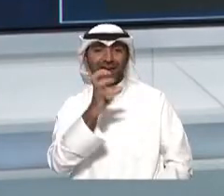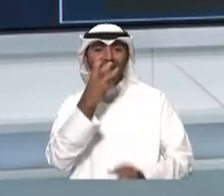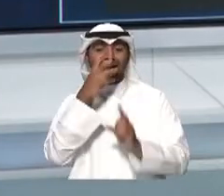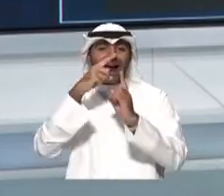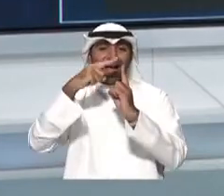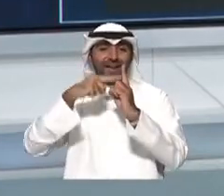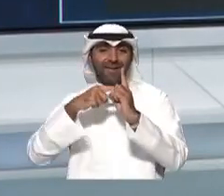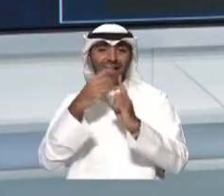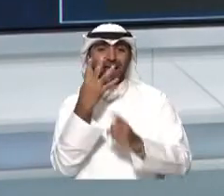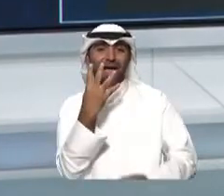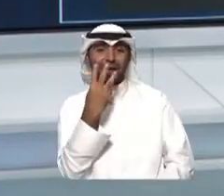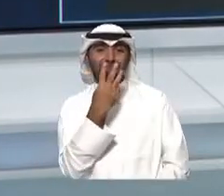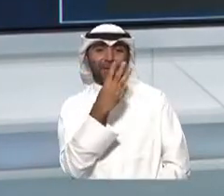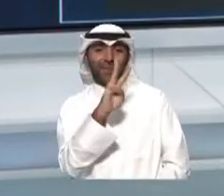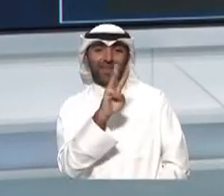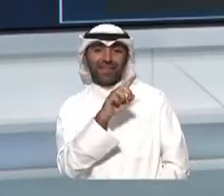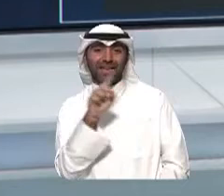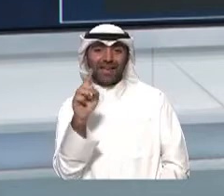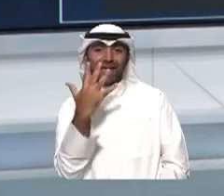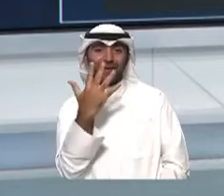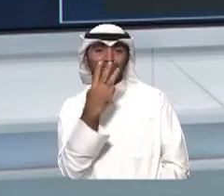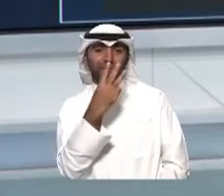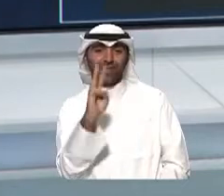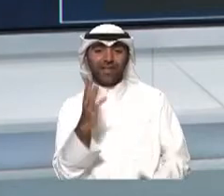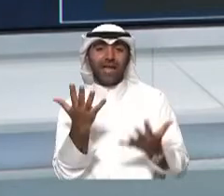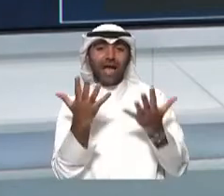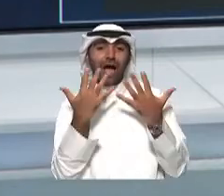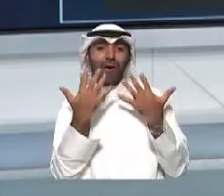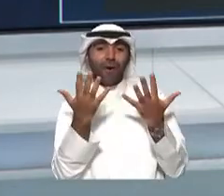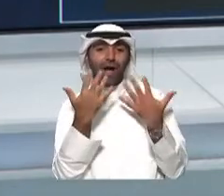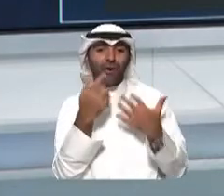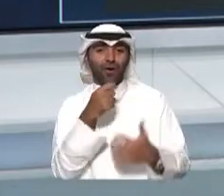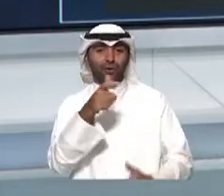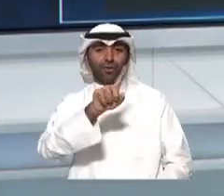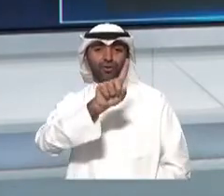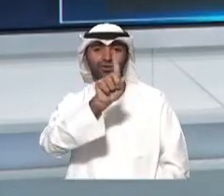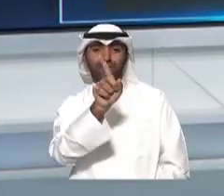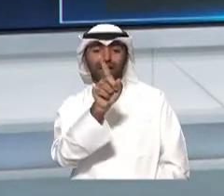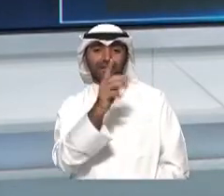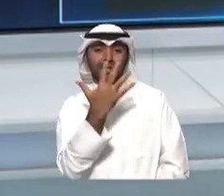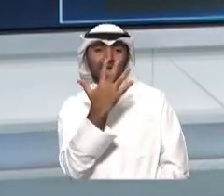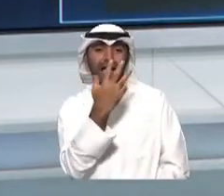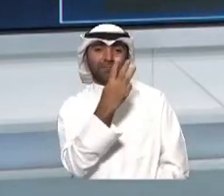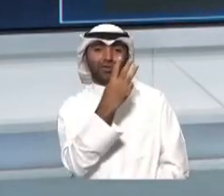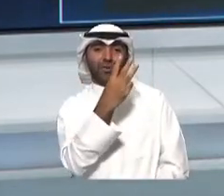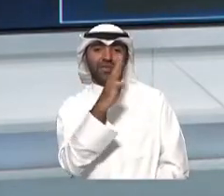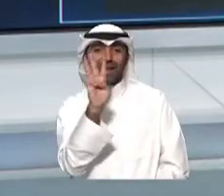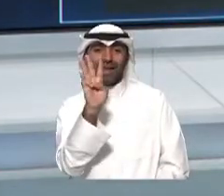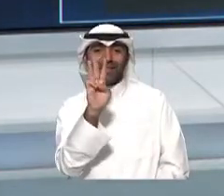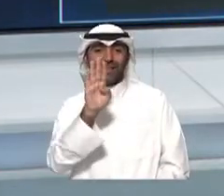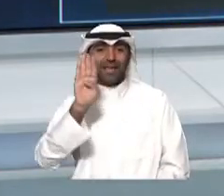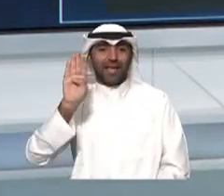إلى معتدلة السرعة، أعلى سرعة لها تراوح ما بين 35 إلى 30 كيلومتر